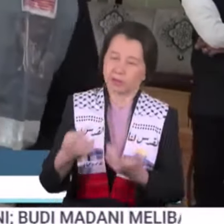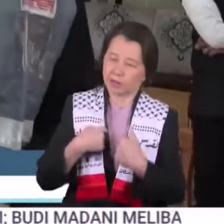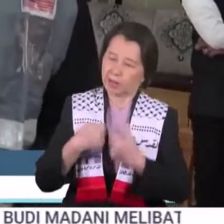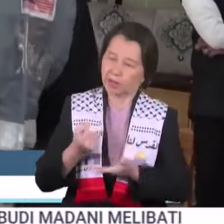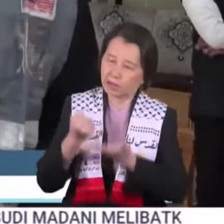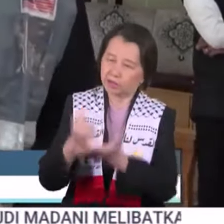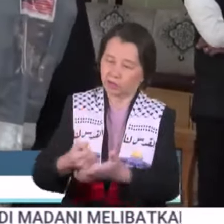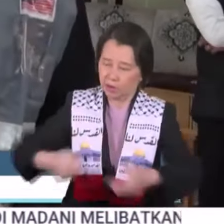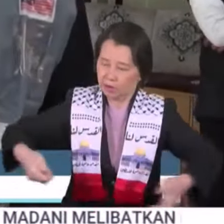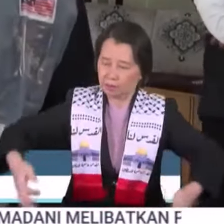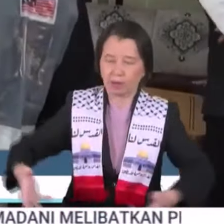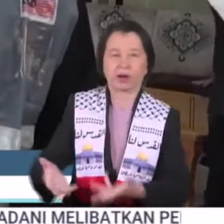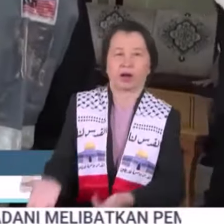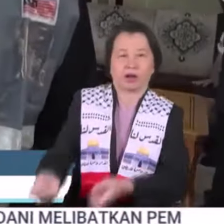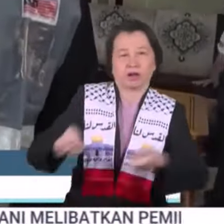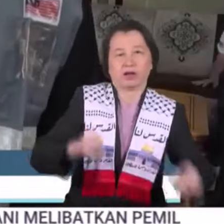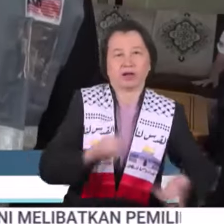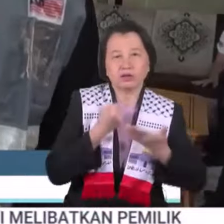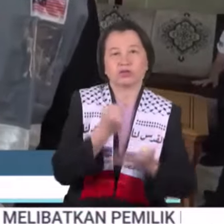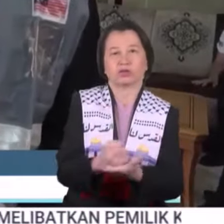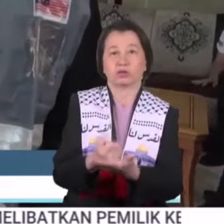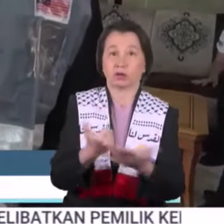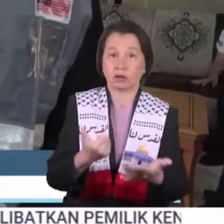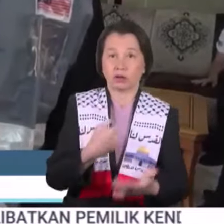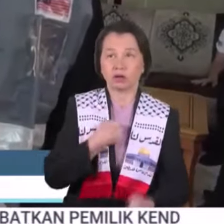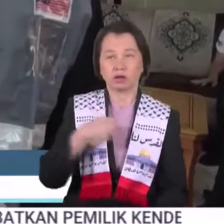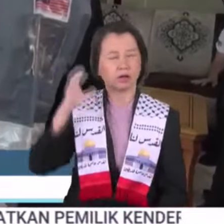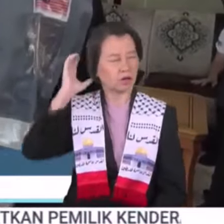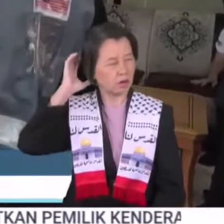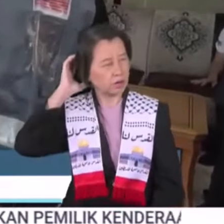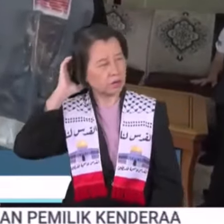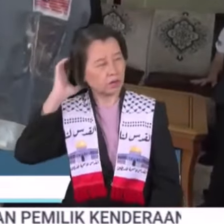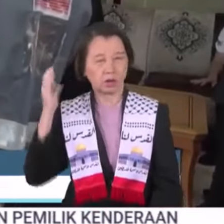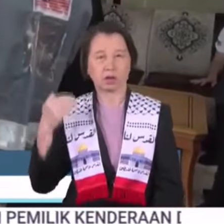kita tolong bawa bahagian kita lah. So saya dengar ada